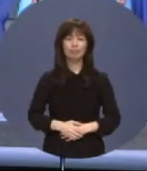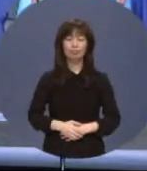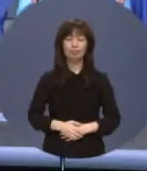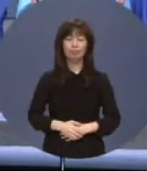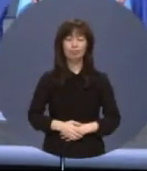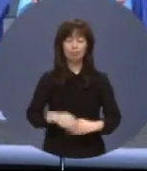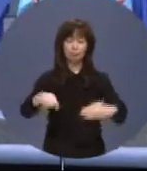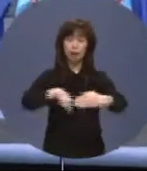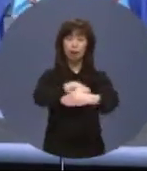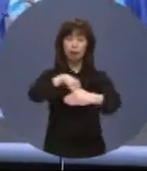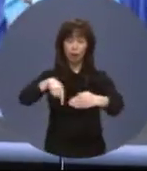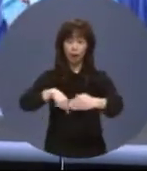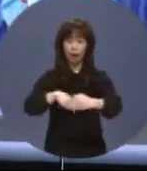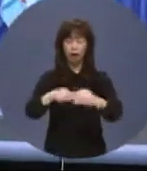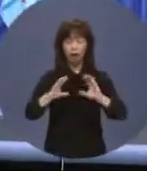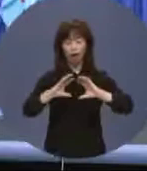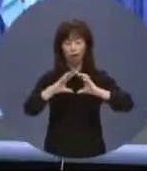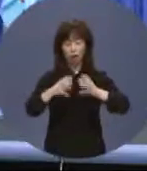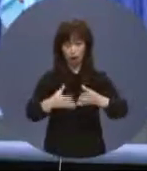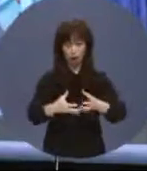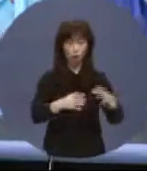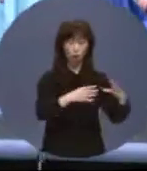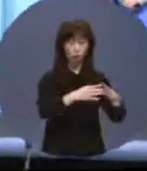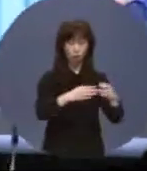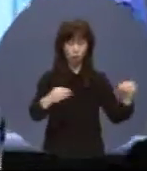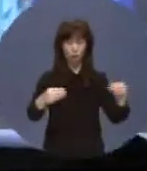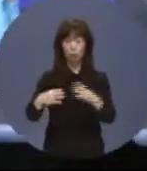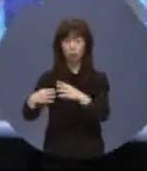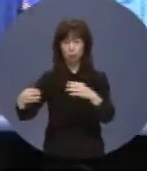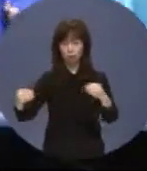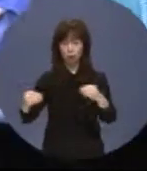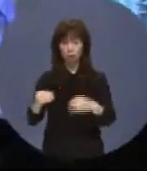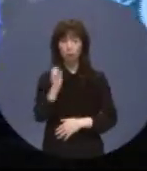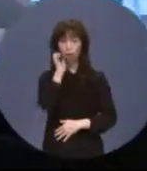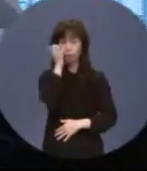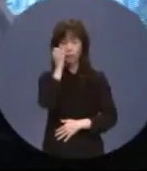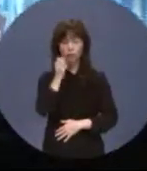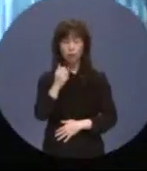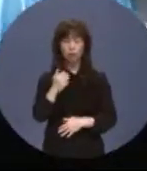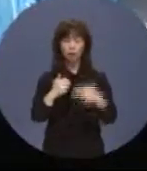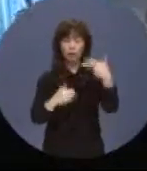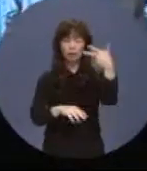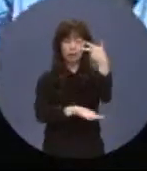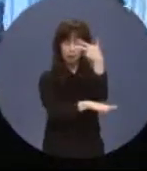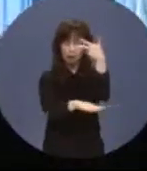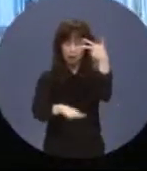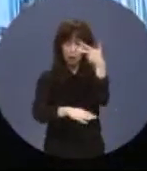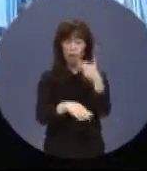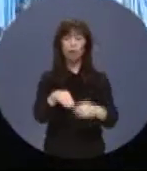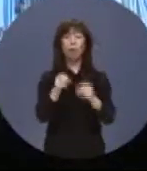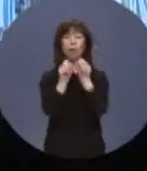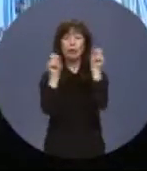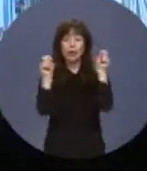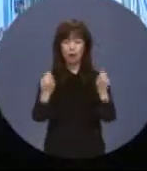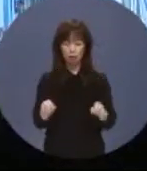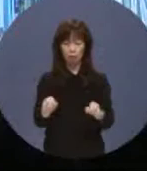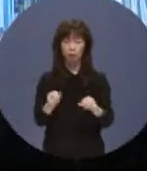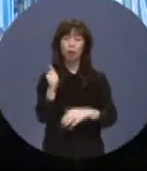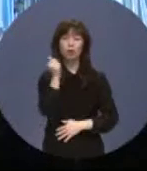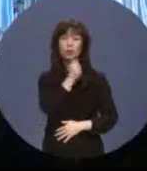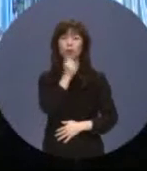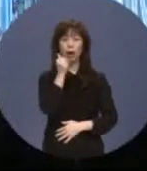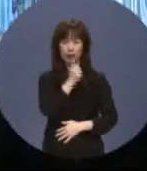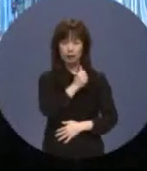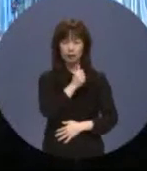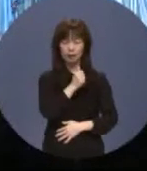水の手紙は世界のさまざまな国が抱える水資源問題の実情を手紙として